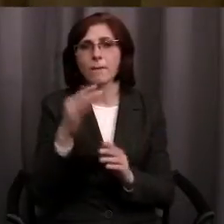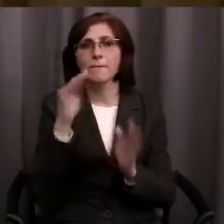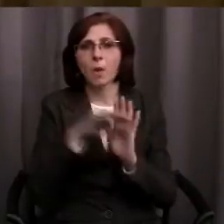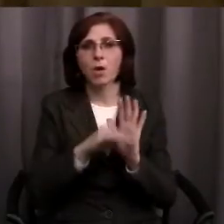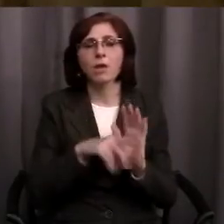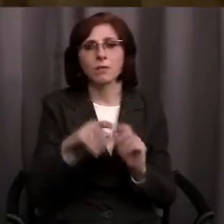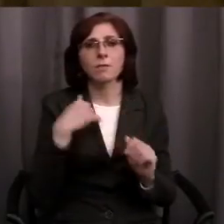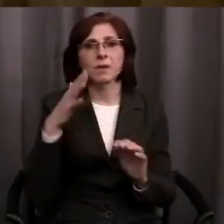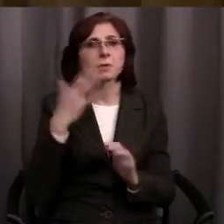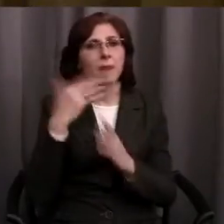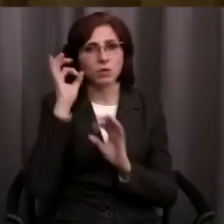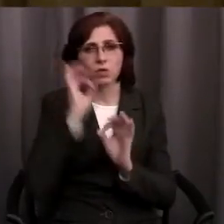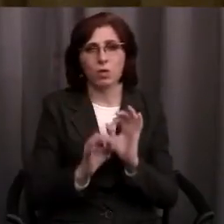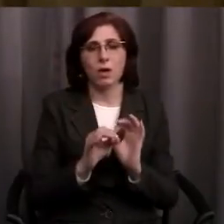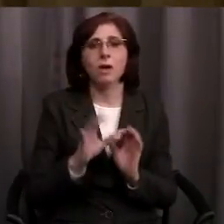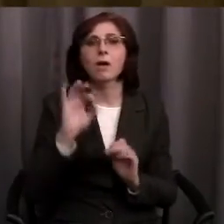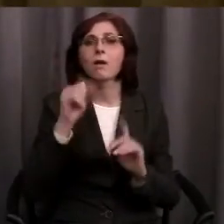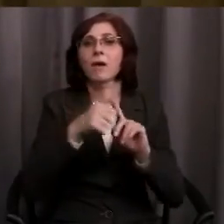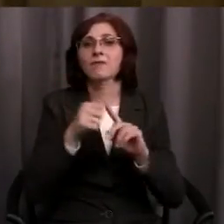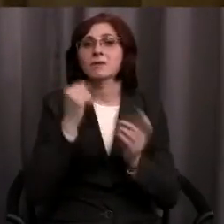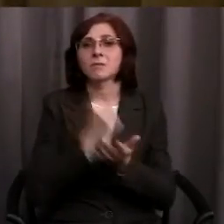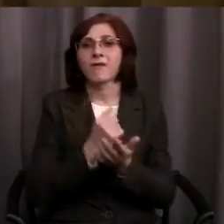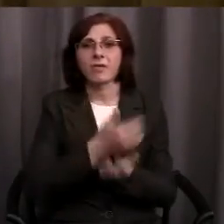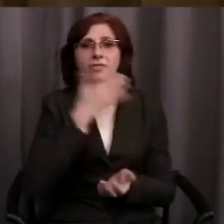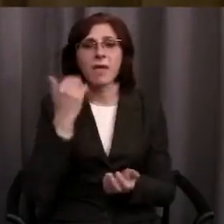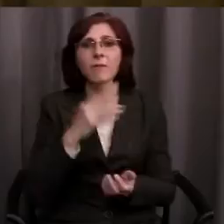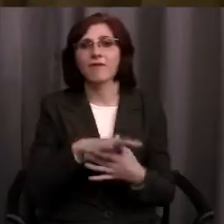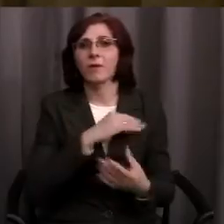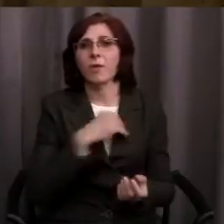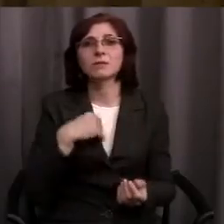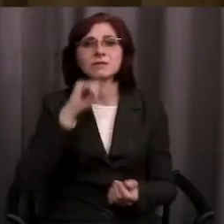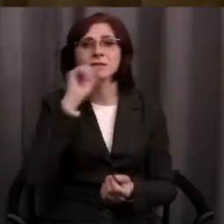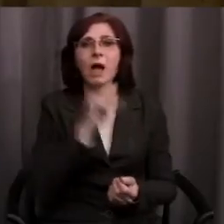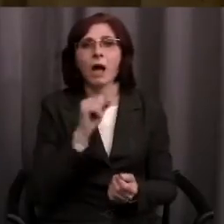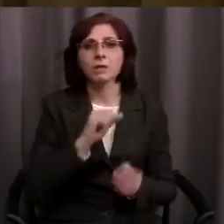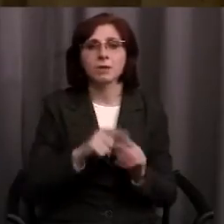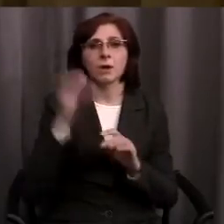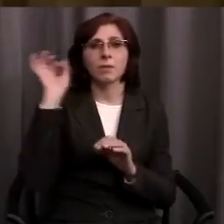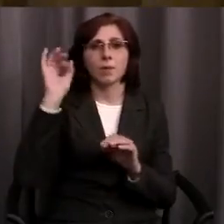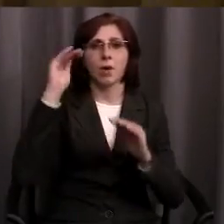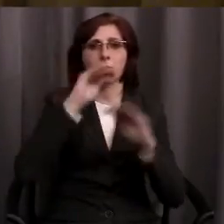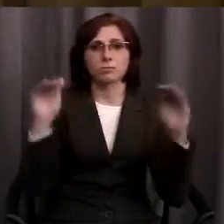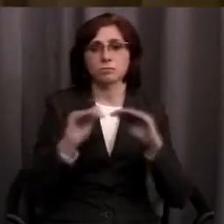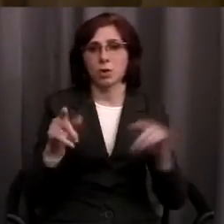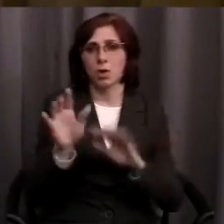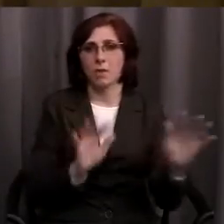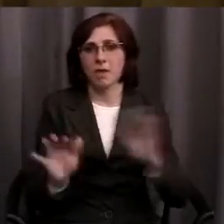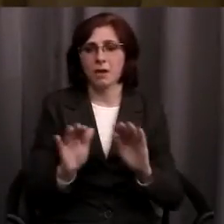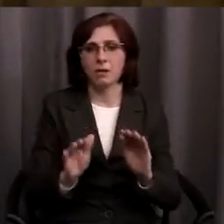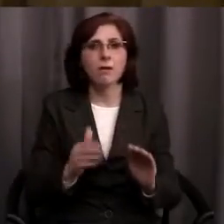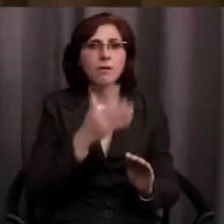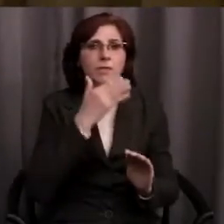bardzo, bardzo dokładnie. Po pierwsze, nie ma w Polsce żadnego standardu opieki. Nie ma